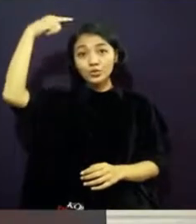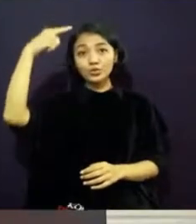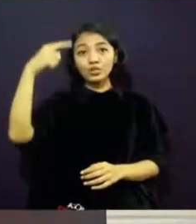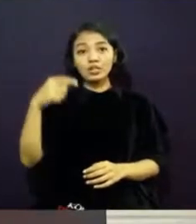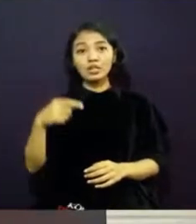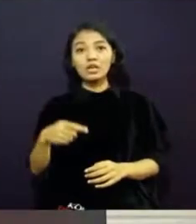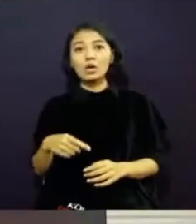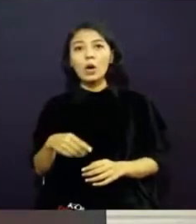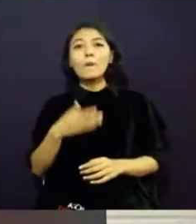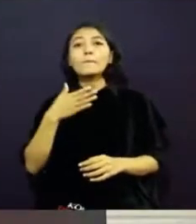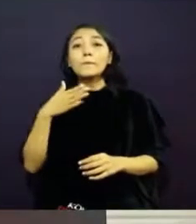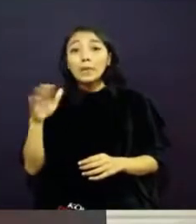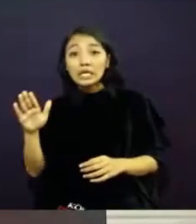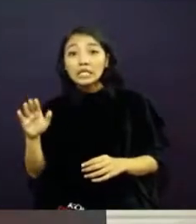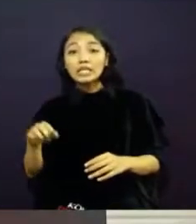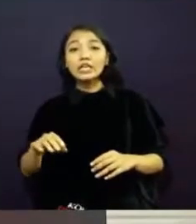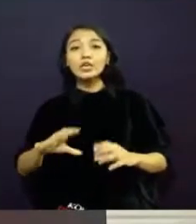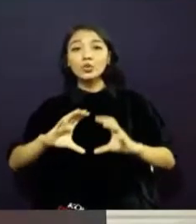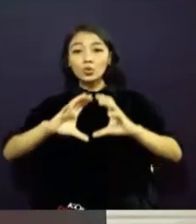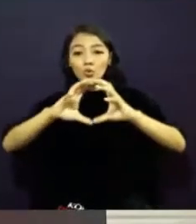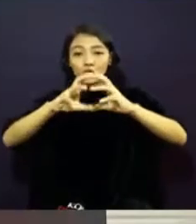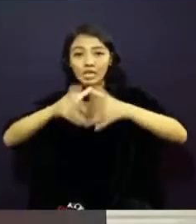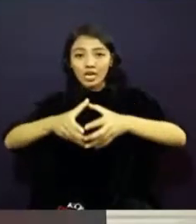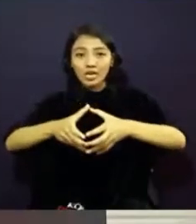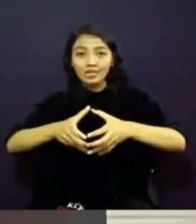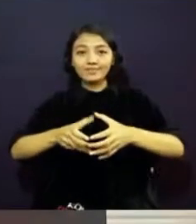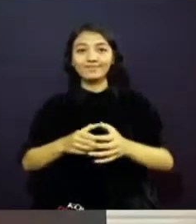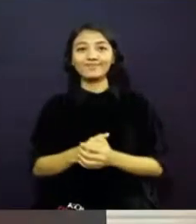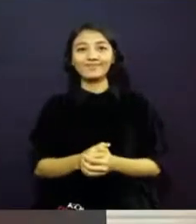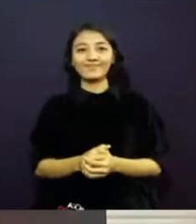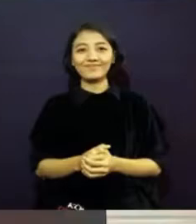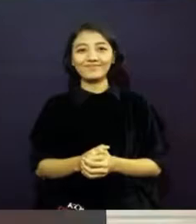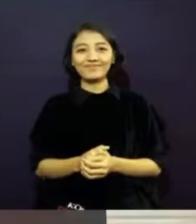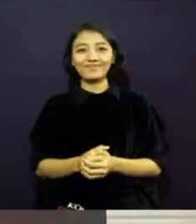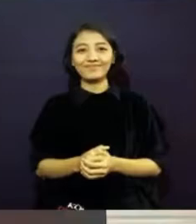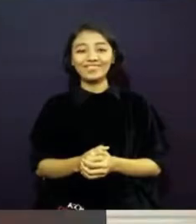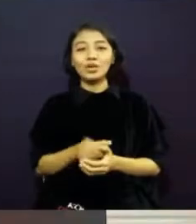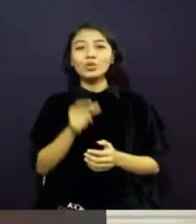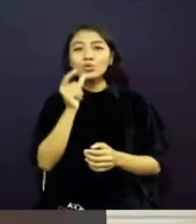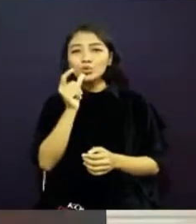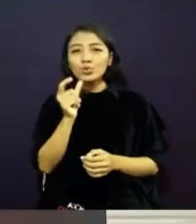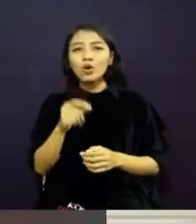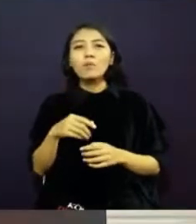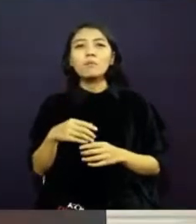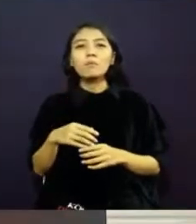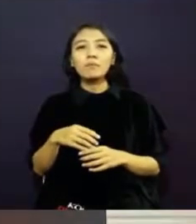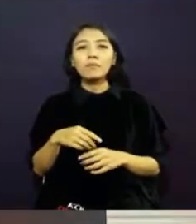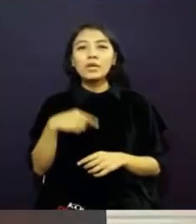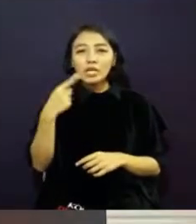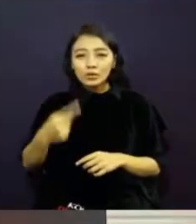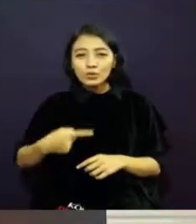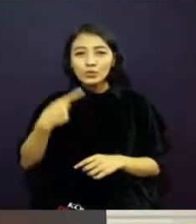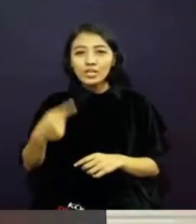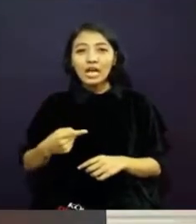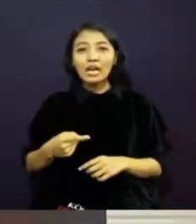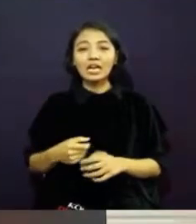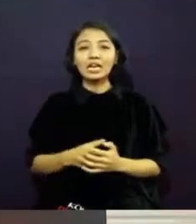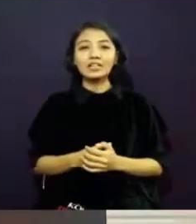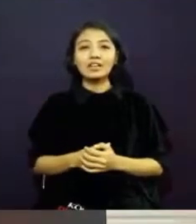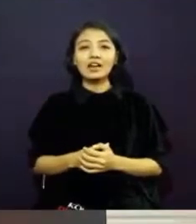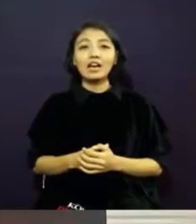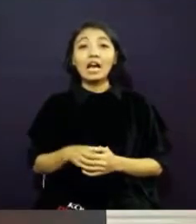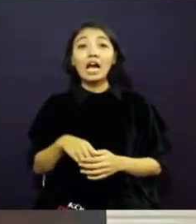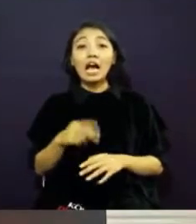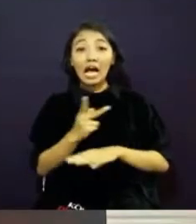melalui mereka dan penerus mereka para Uskup ia dapat terus menjalankan perannya sebagai